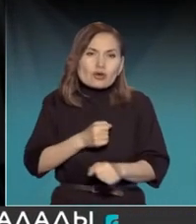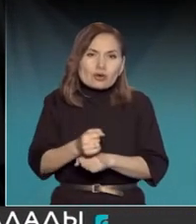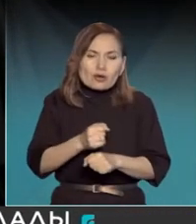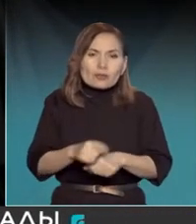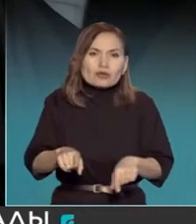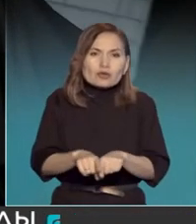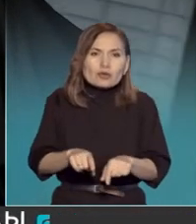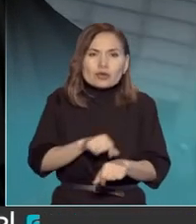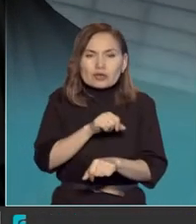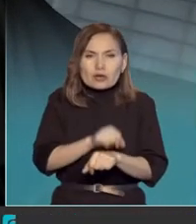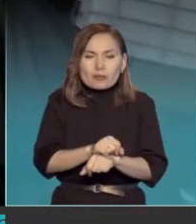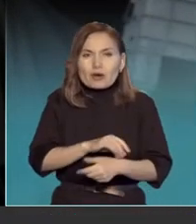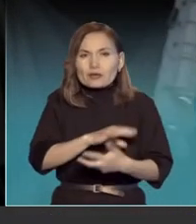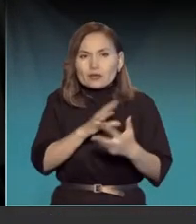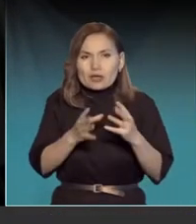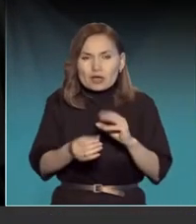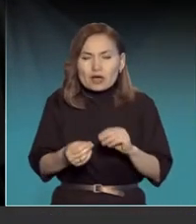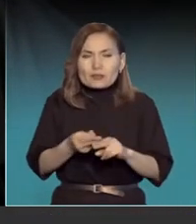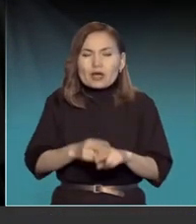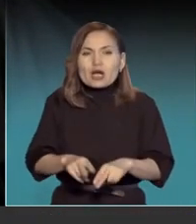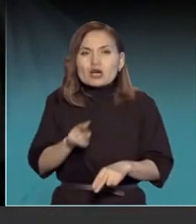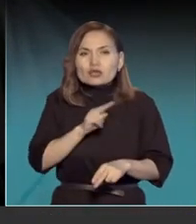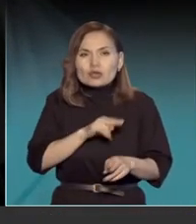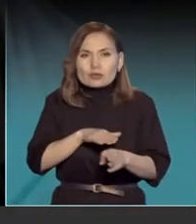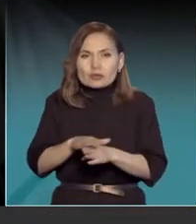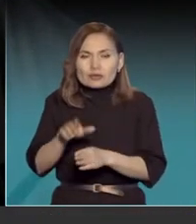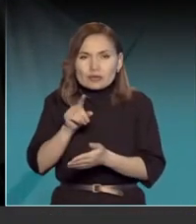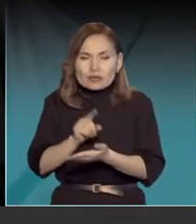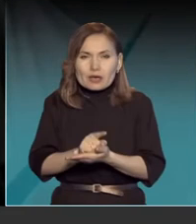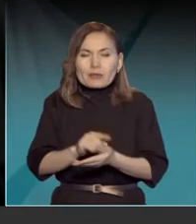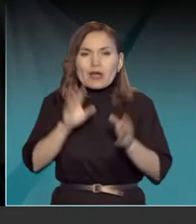сот төрелігіне жеткіліксіз немесе толық емес қол жеткізу.